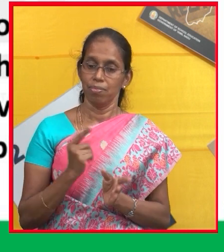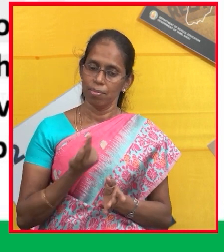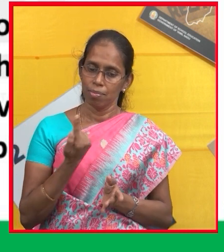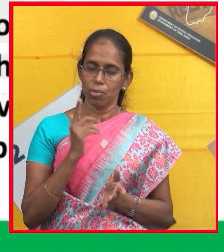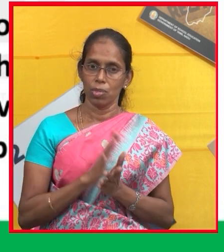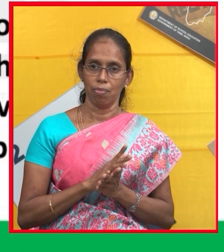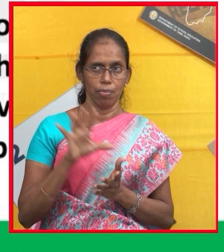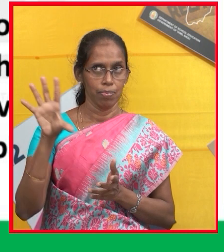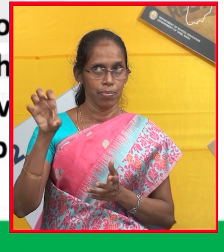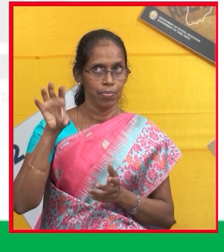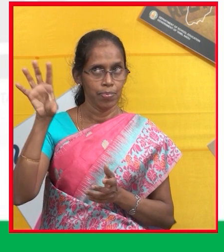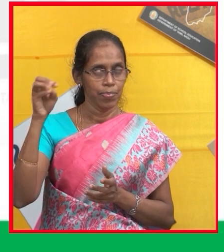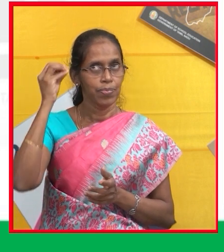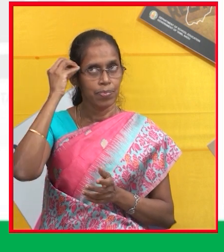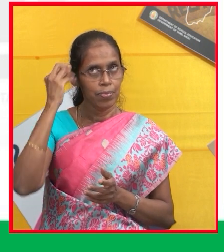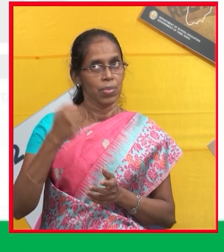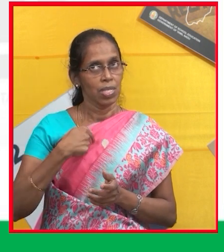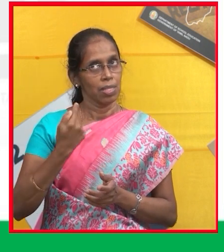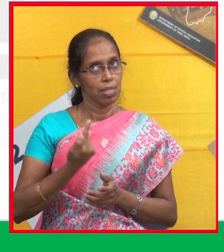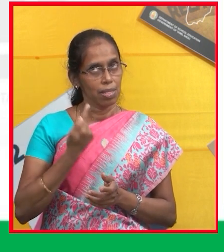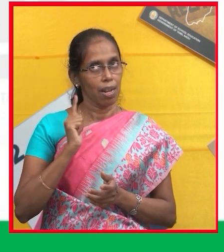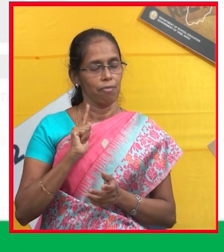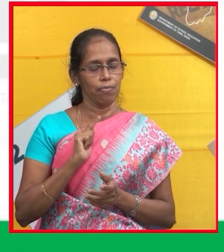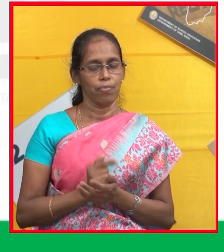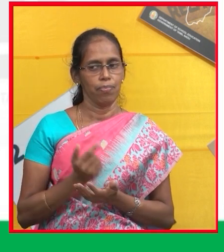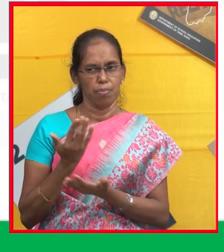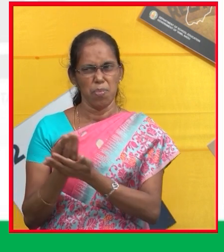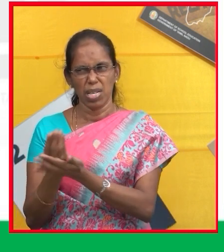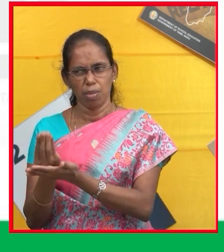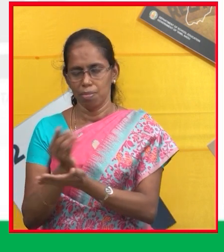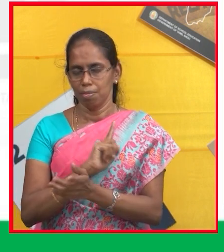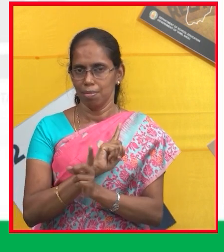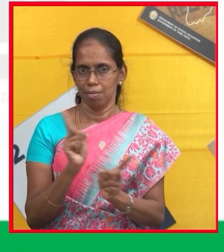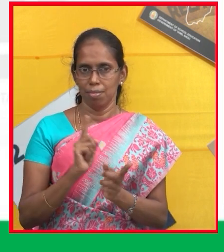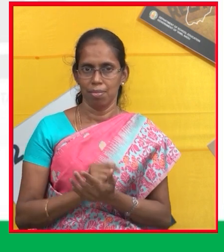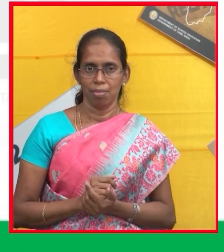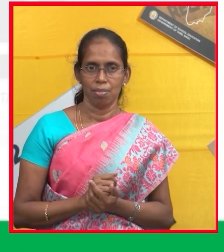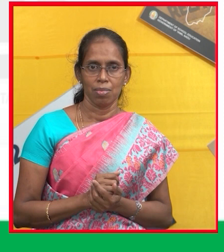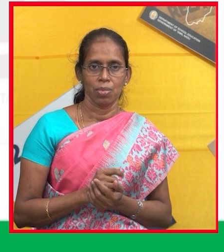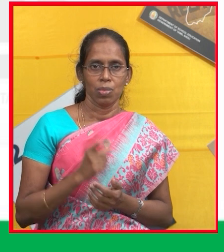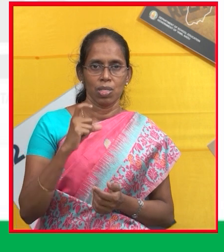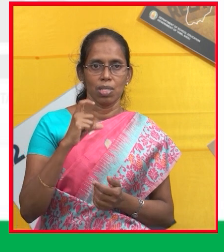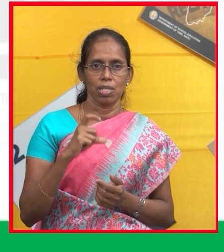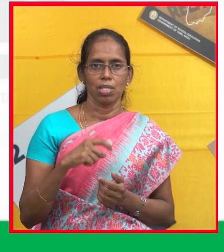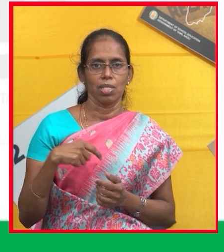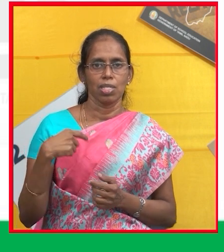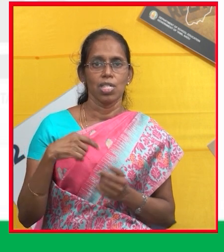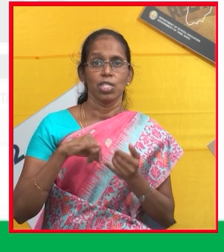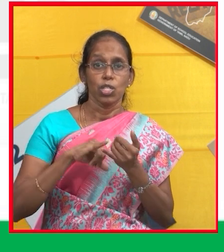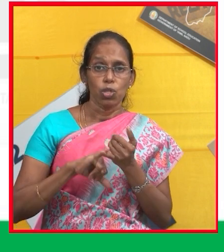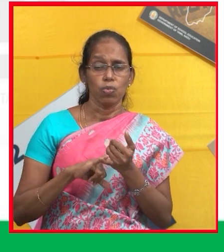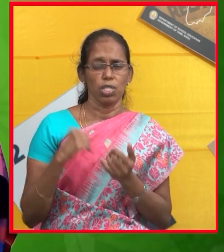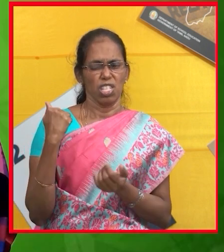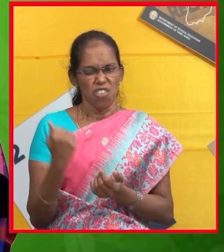that completely. Here, contention means strenuous effort, struggling together